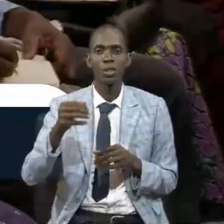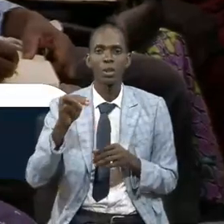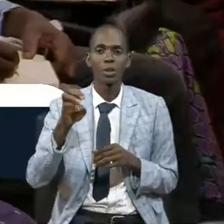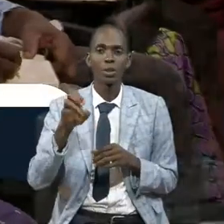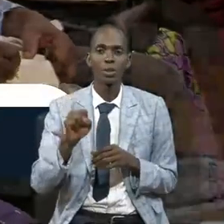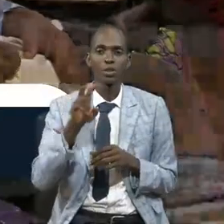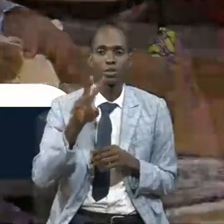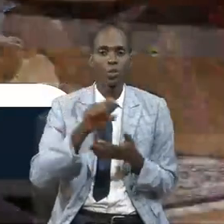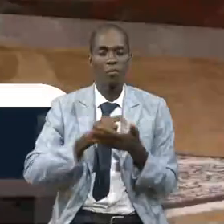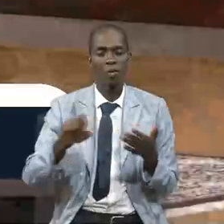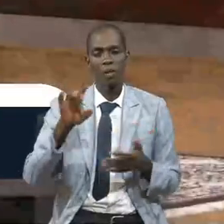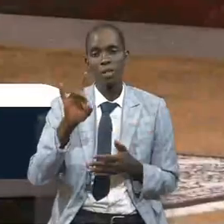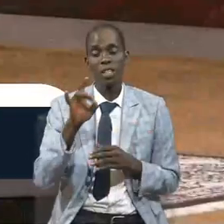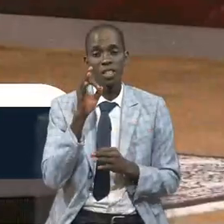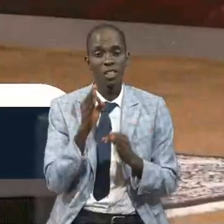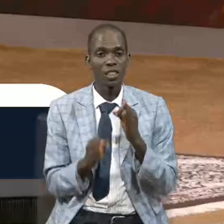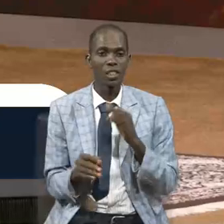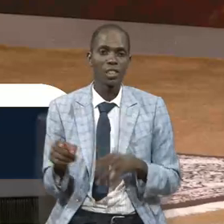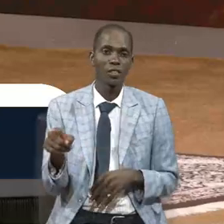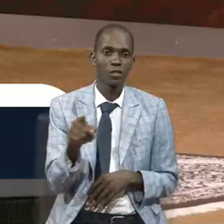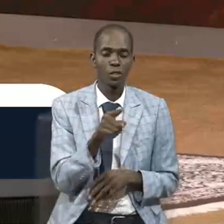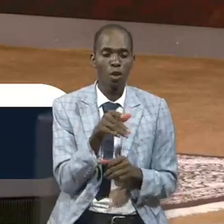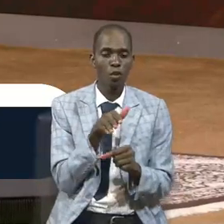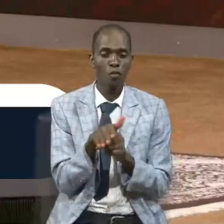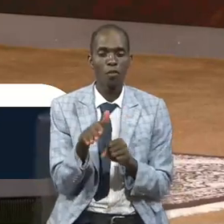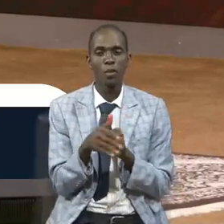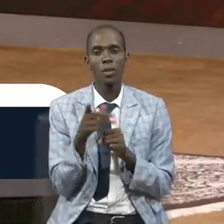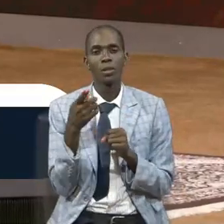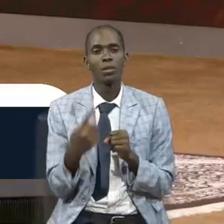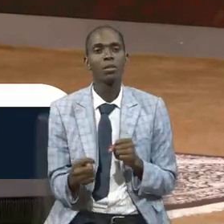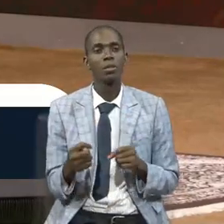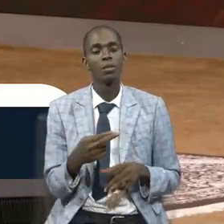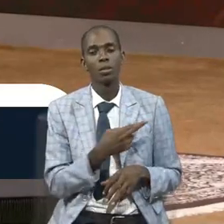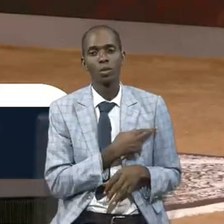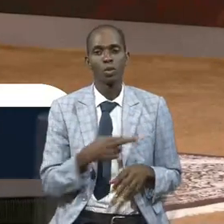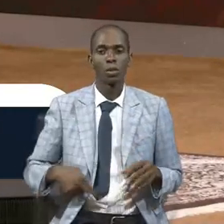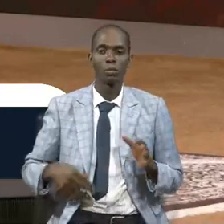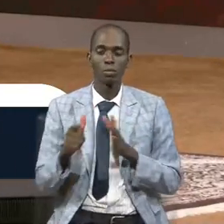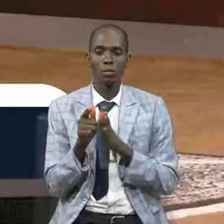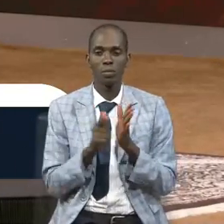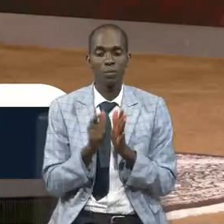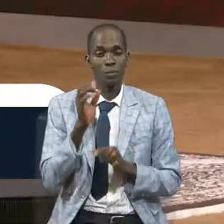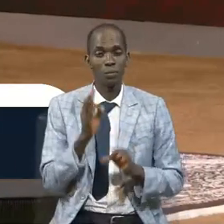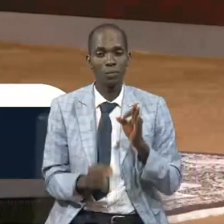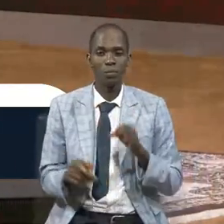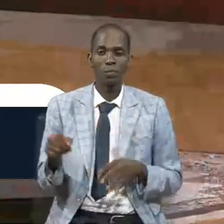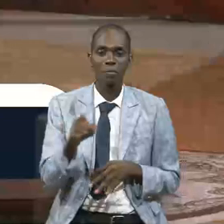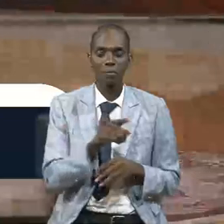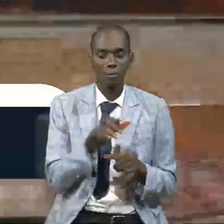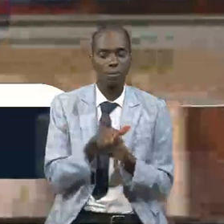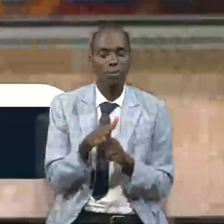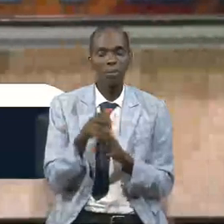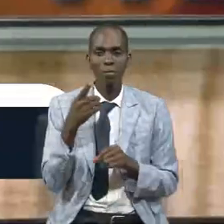verset 8. Si vous accomplissez la loi royale, si vous accomplissez la